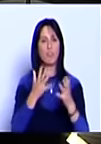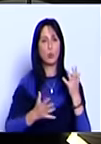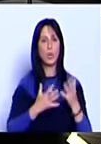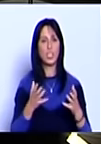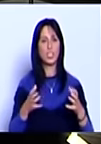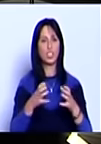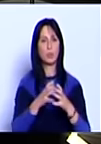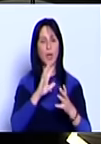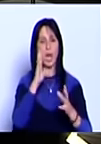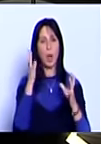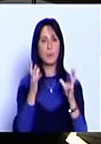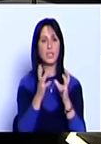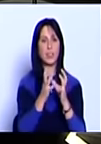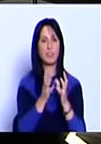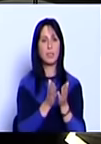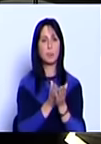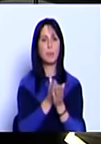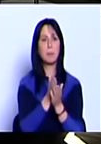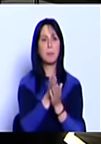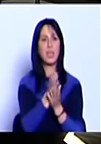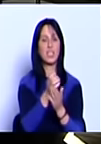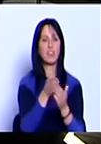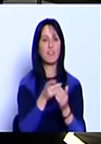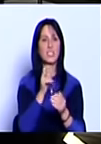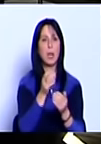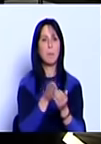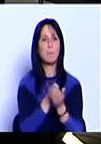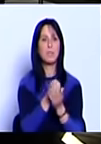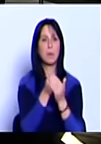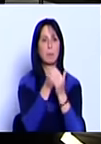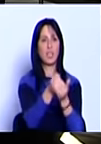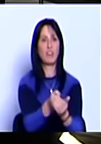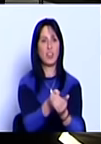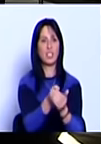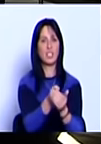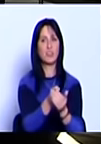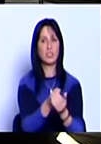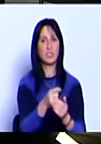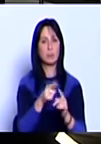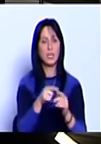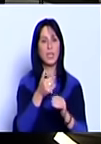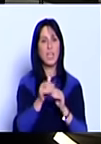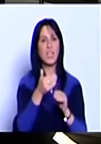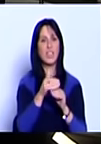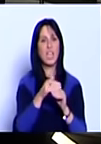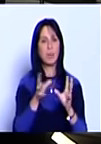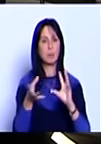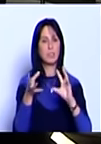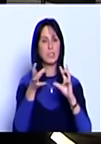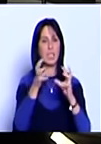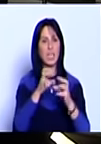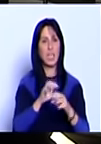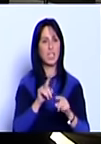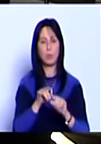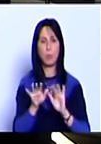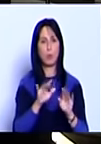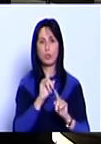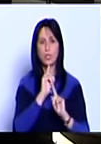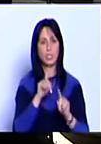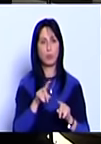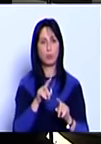შეკრება გამთლიანებას და მიმართვას მიზნის მისაღწევად ამის გარეშე თავს ვერ დავახწევთ თანდათანობითი დეგრადირების მოძალებულ პროცესს